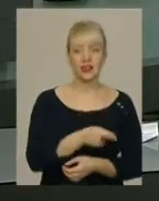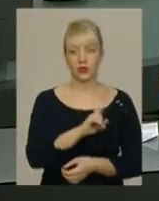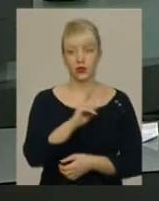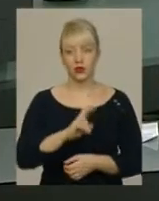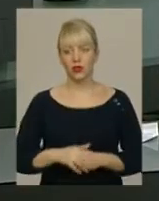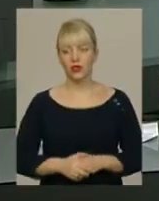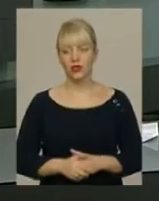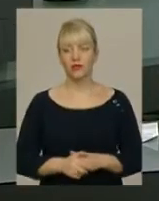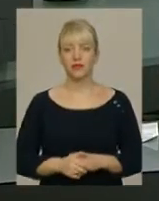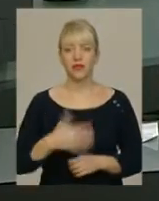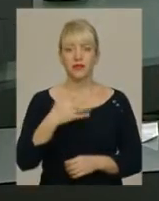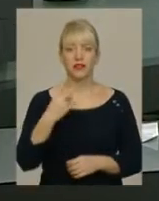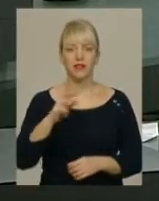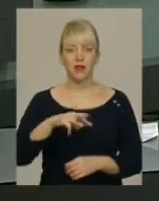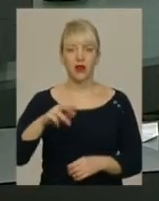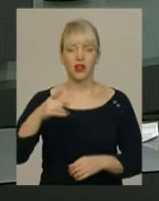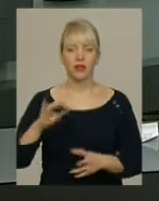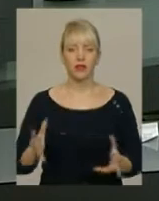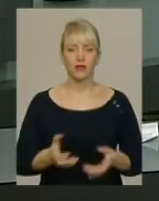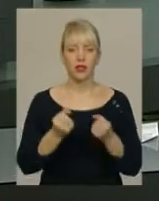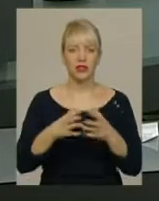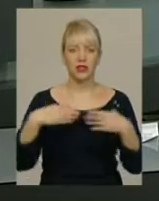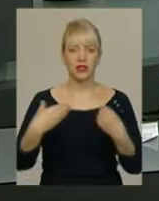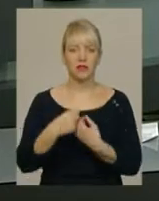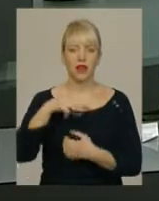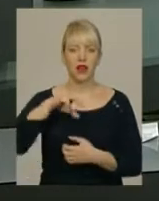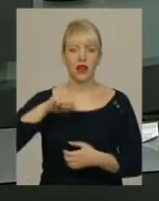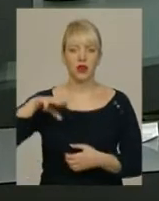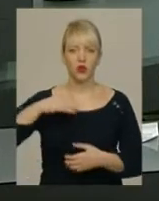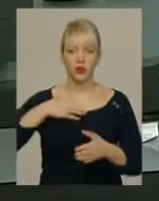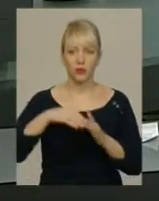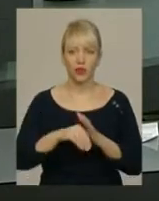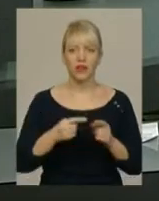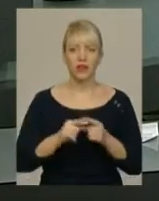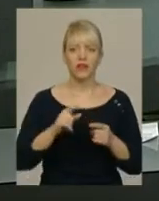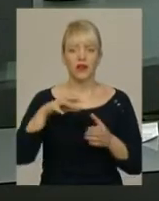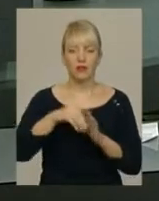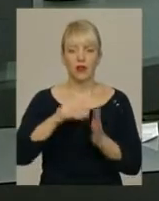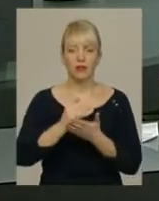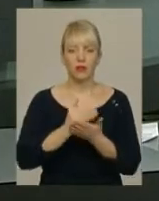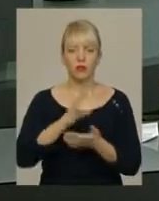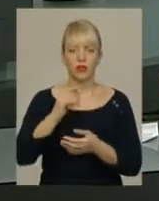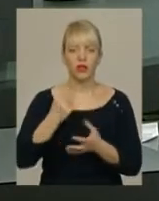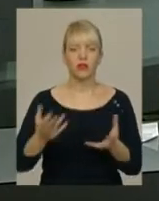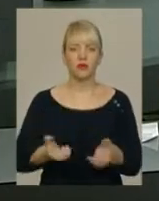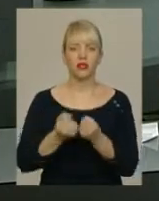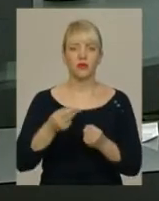52 мільйони гривень на підтримку учасників АТО та їхніх сімей виділять з міського бюджету. В рамках програми соціальної підтримки